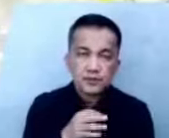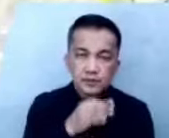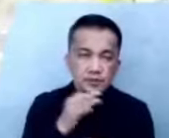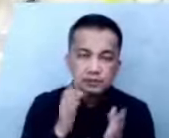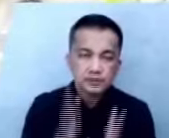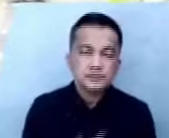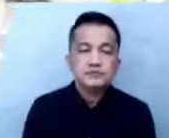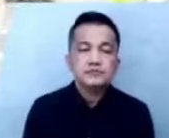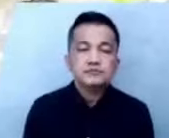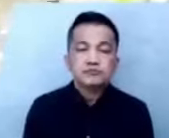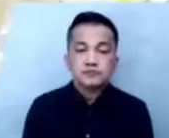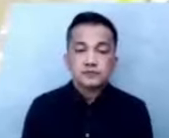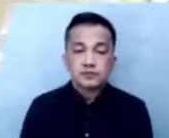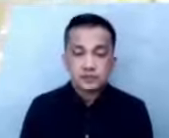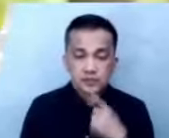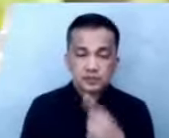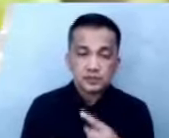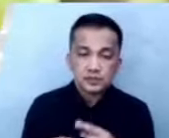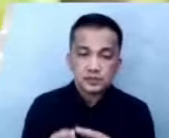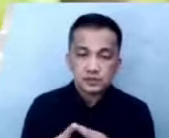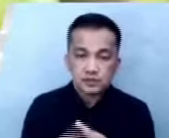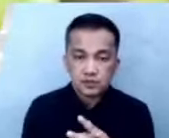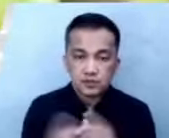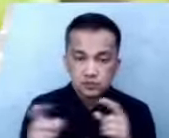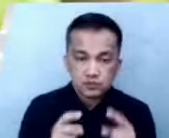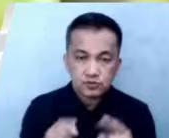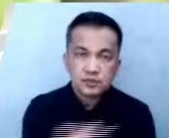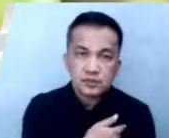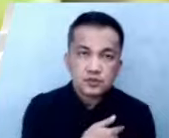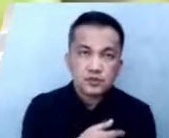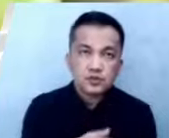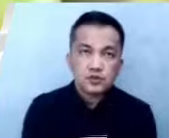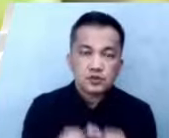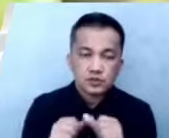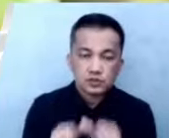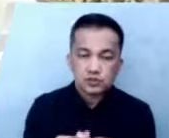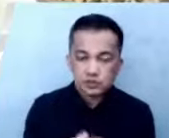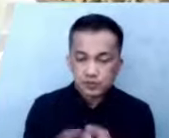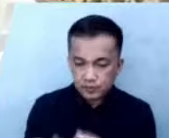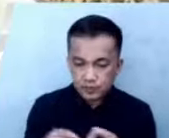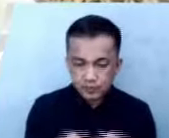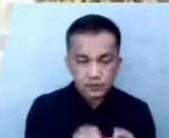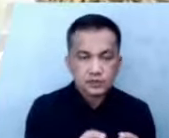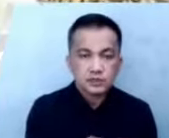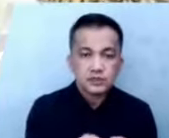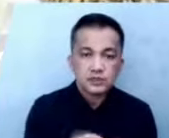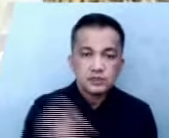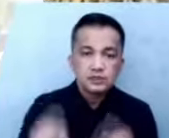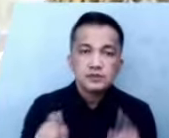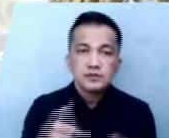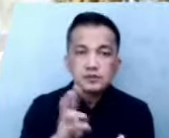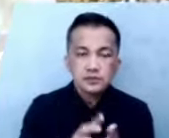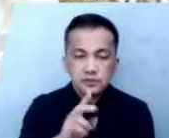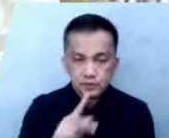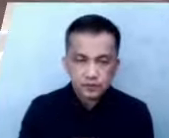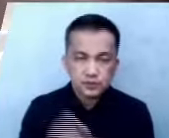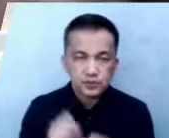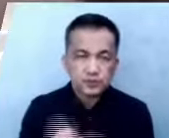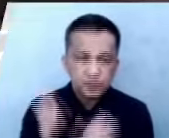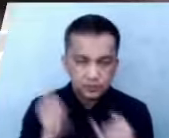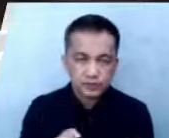nagsimula ng controlled vaccination, patuloy ang repopulation sa iba't ibang lugar sa bansa. Maaari ring mag-import kung